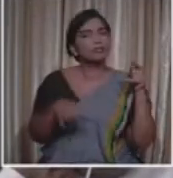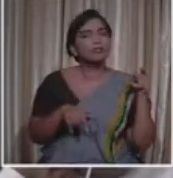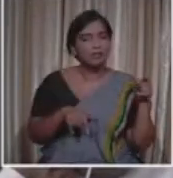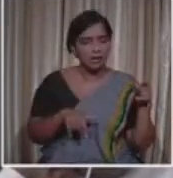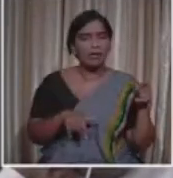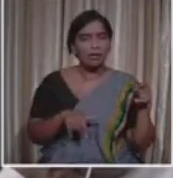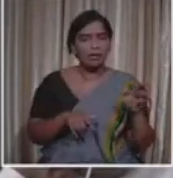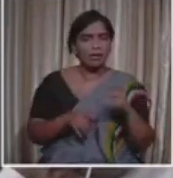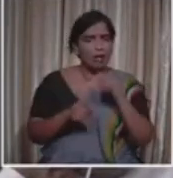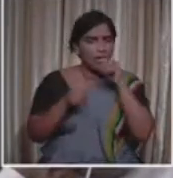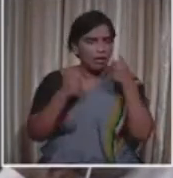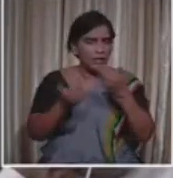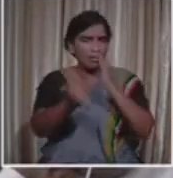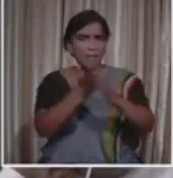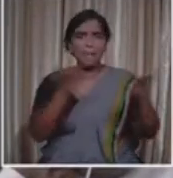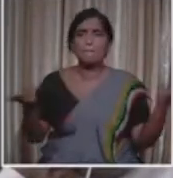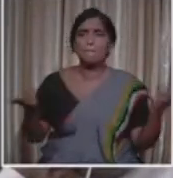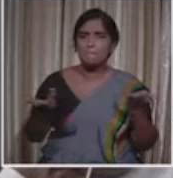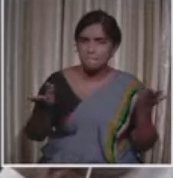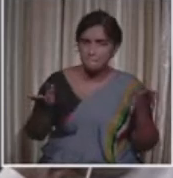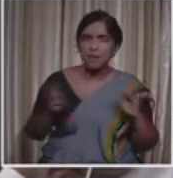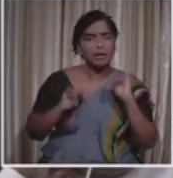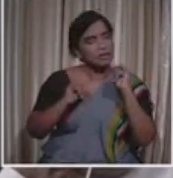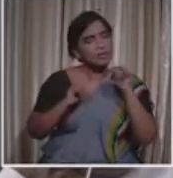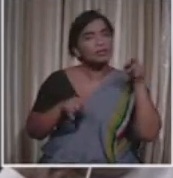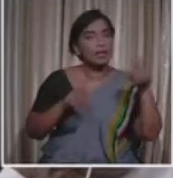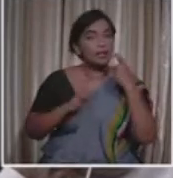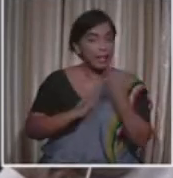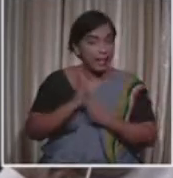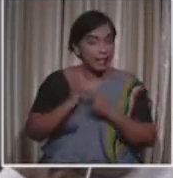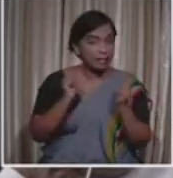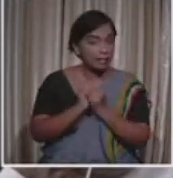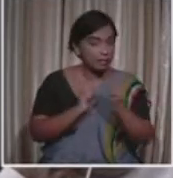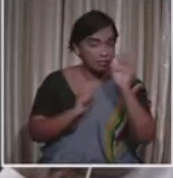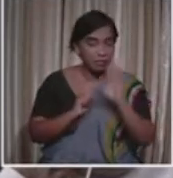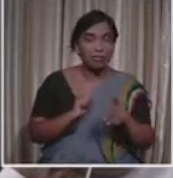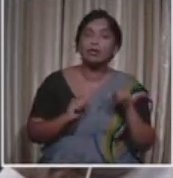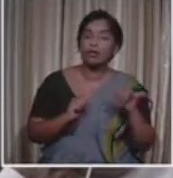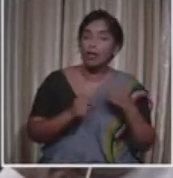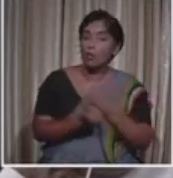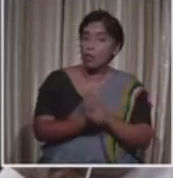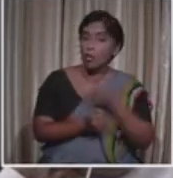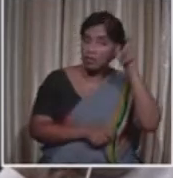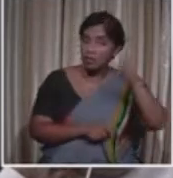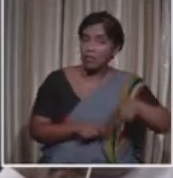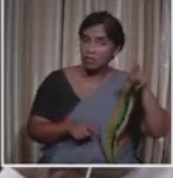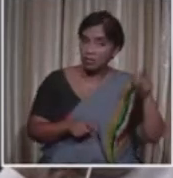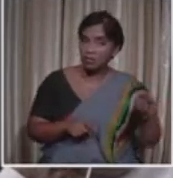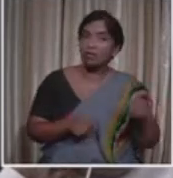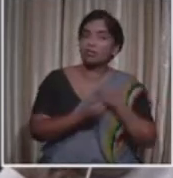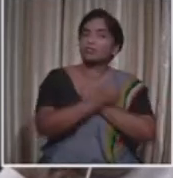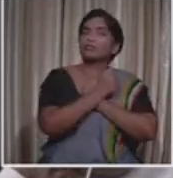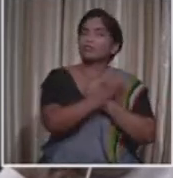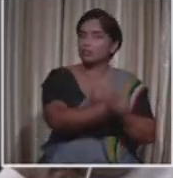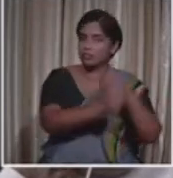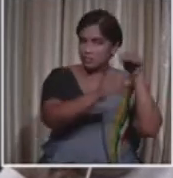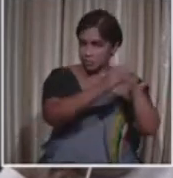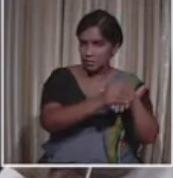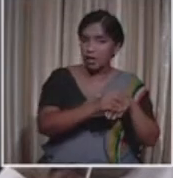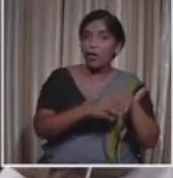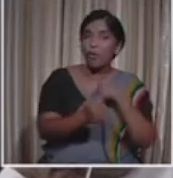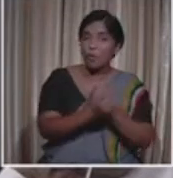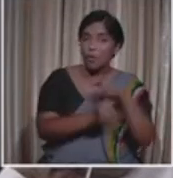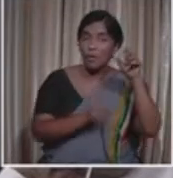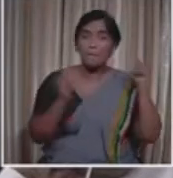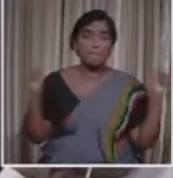එහෙම සාධාරණයක් වෙන්න විදියක් නැහැ. යම් පමණකට නීතිය ක්‍රියාත්මක කරන්න හදපු පොලිස් නිලධාරීන් ව රිමාන්ඩ් බන්ධනාගාර ගත කරනවා. පොලිස් නිලධාරීන්